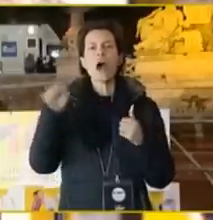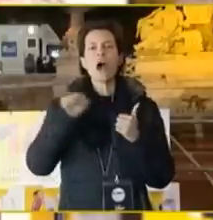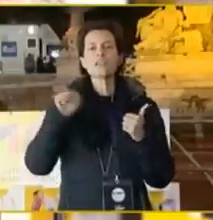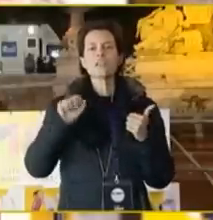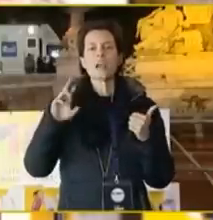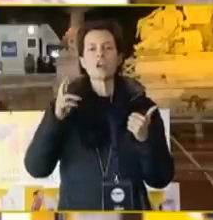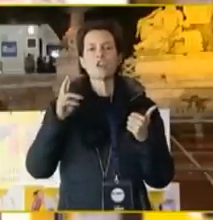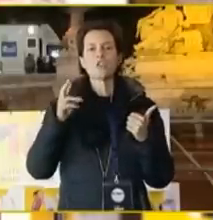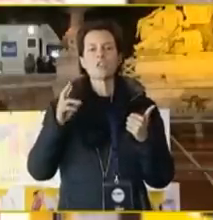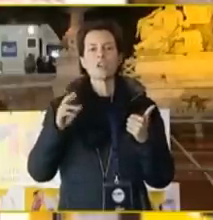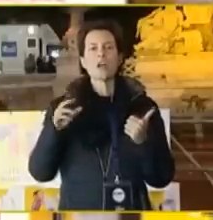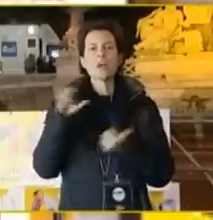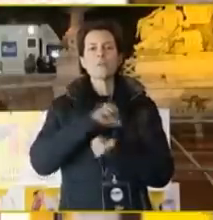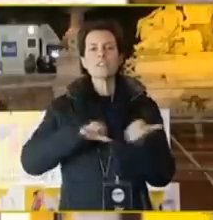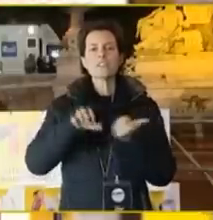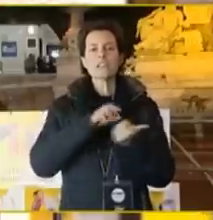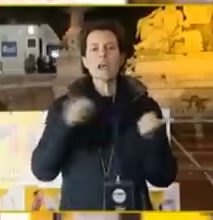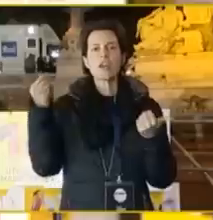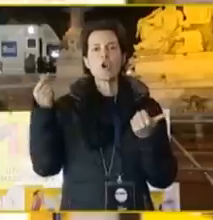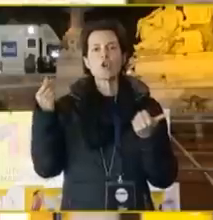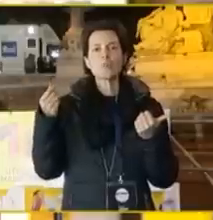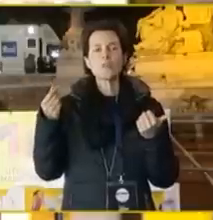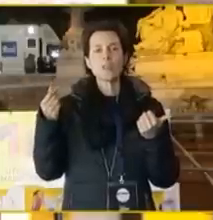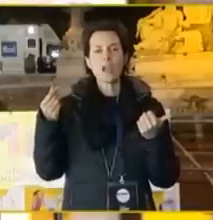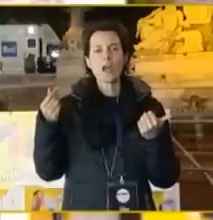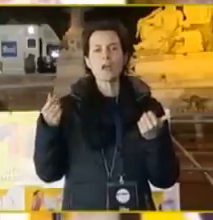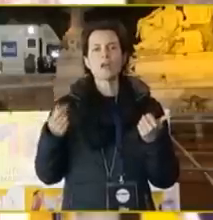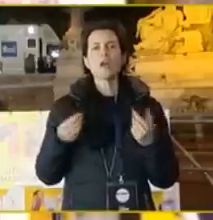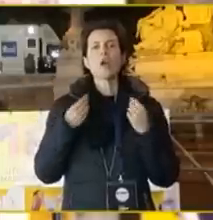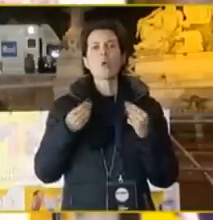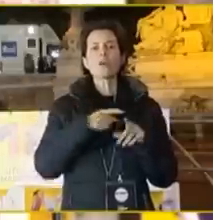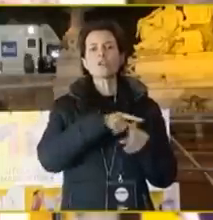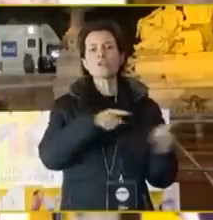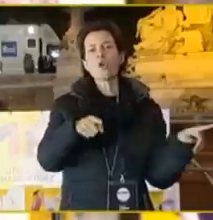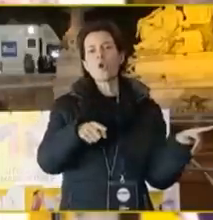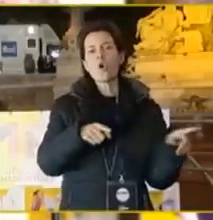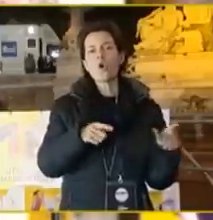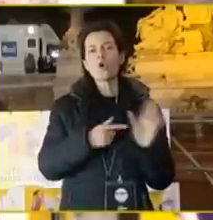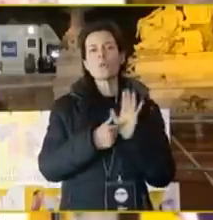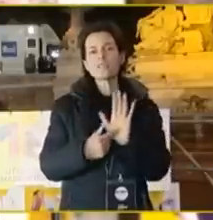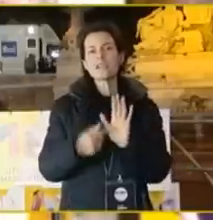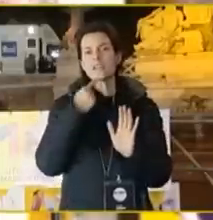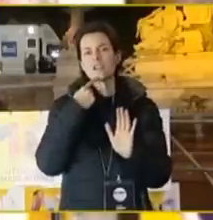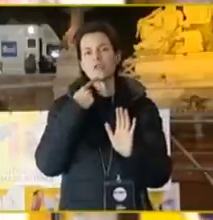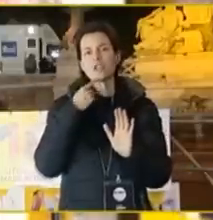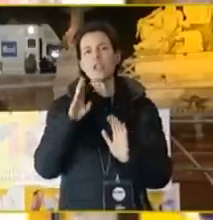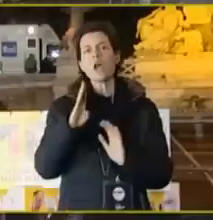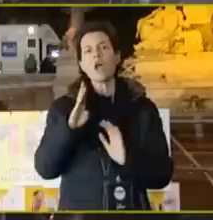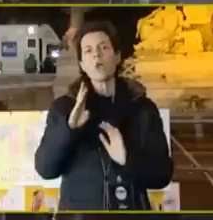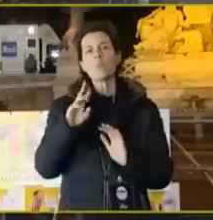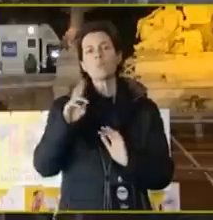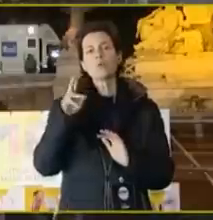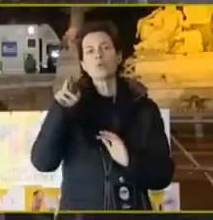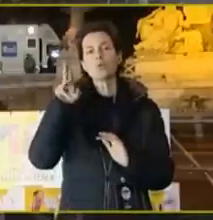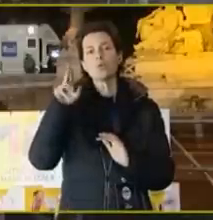al Ministero dell'Economia e Finanze quando loro propongono Renato Brunetta. Mi